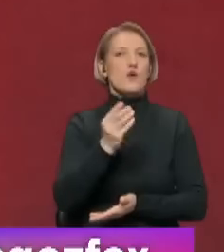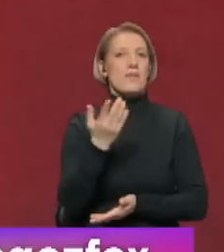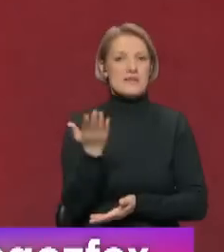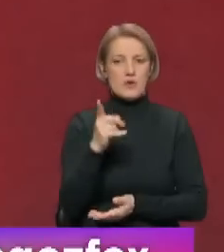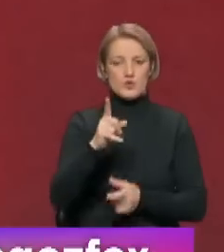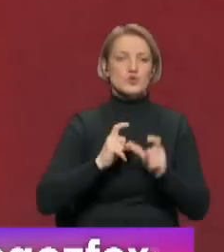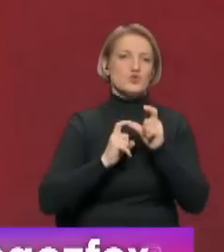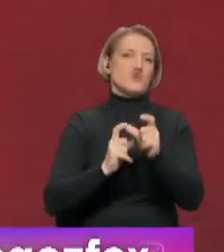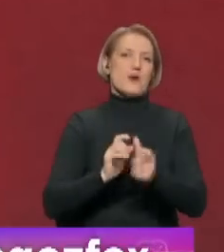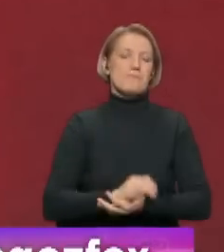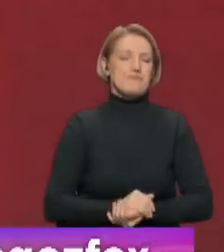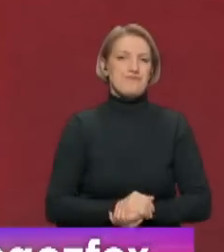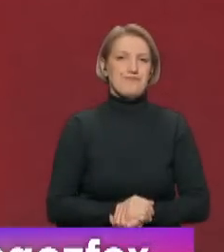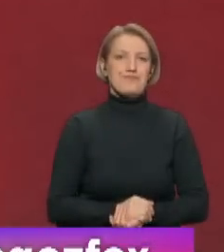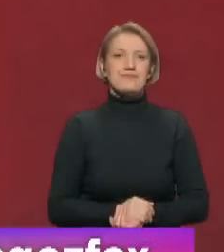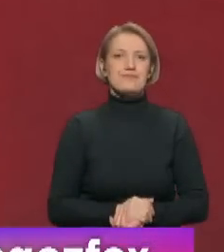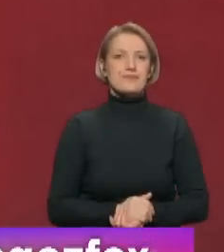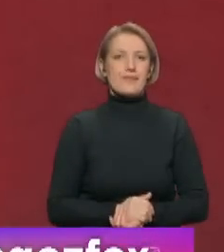Onu soracağım Gültekin